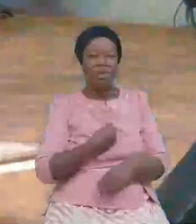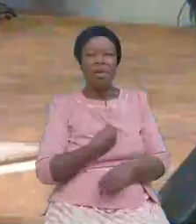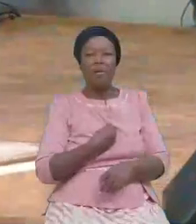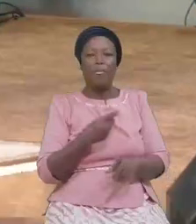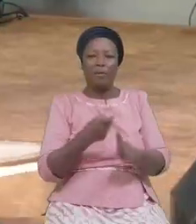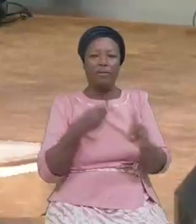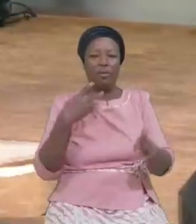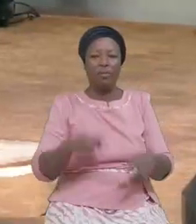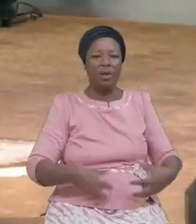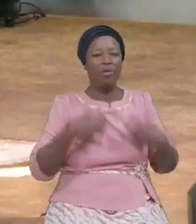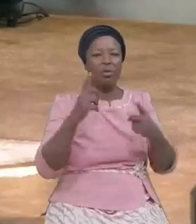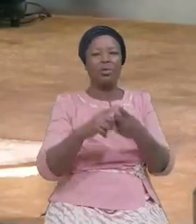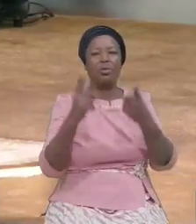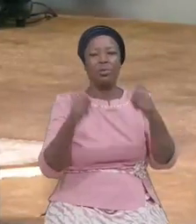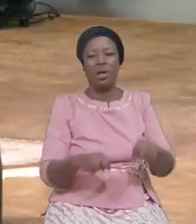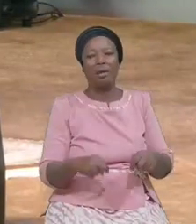venir.